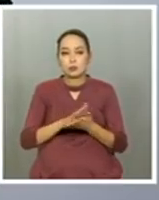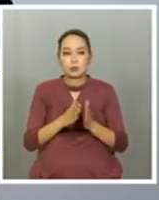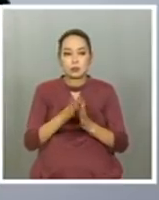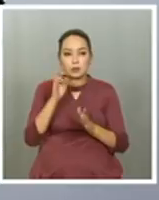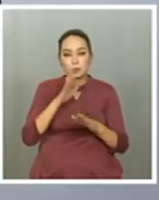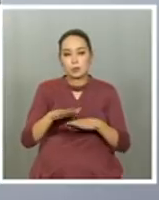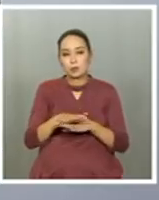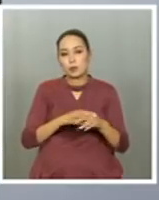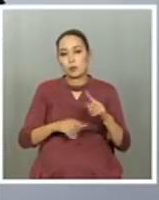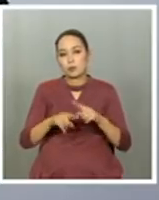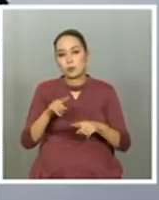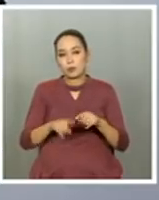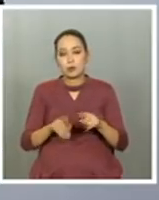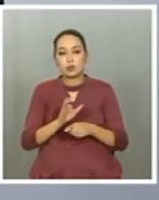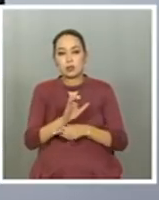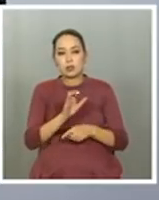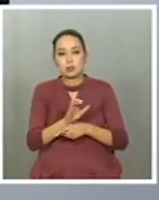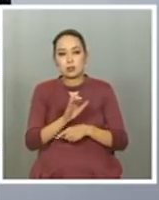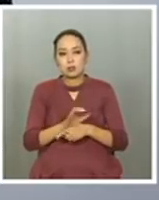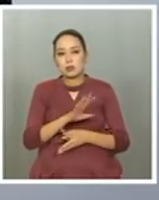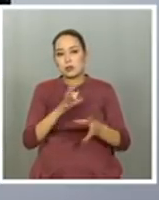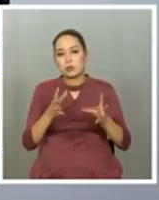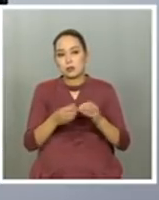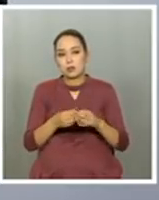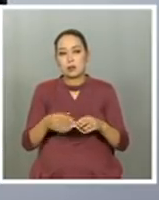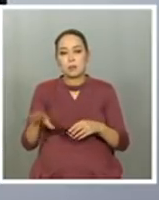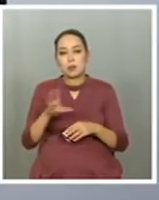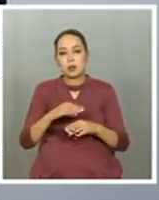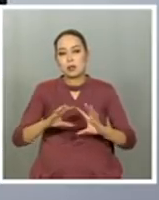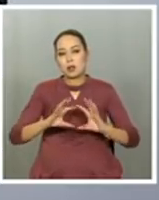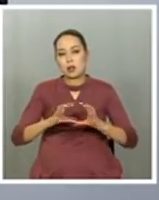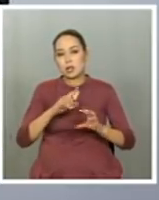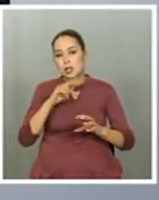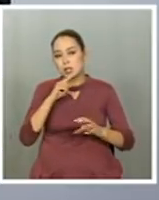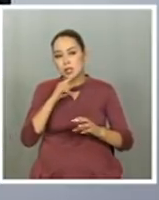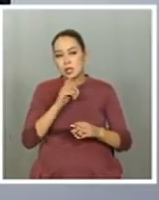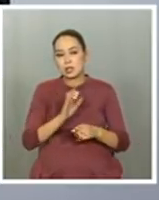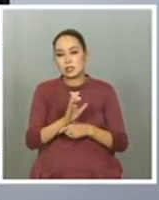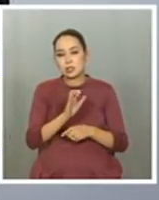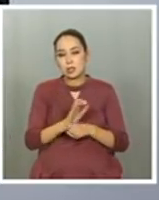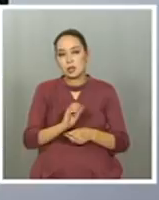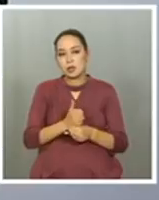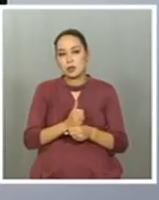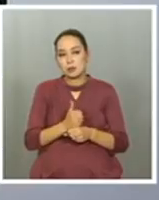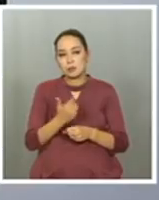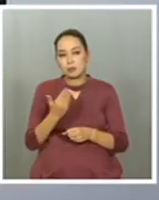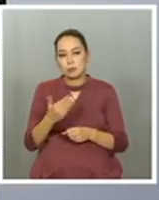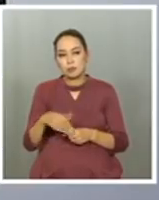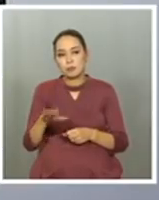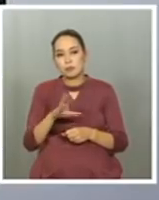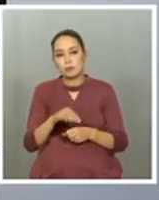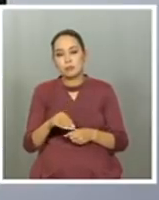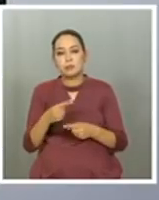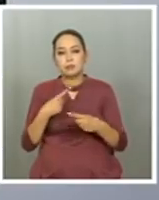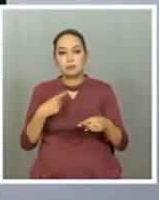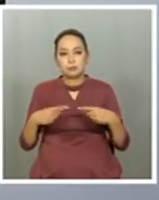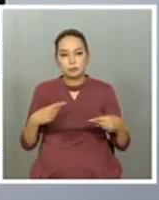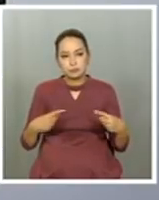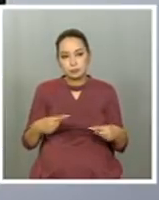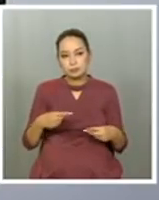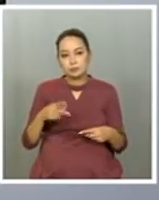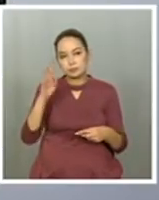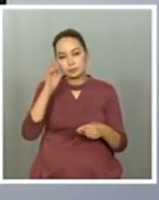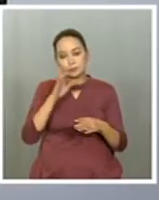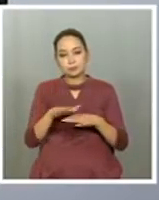отандық өнімдерді шығаруға қауқарлы, бірақ әлемдік нарыққа шығарған кезде, бәсекеге түскен кезде кейбір мемлекеттердің тауарлары бірден